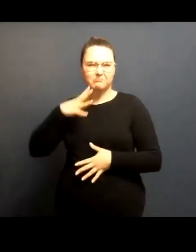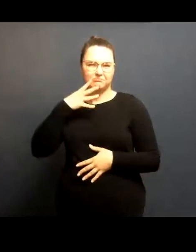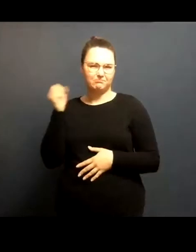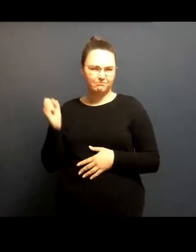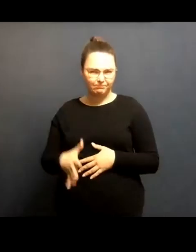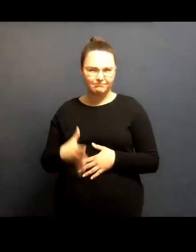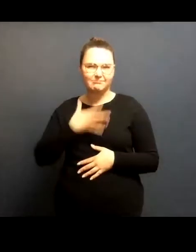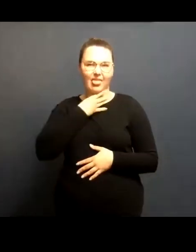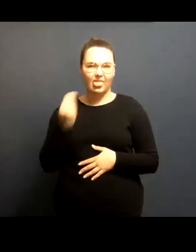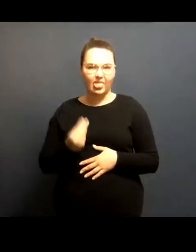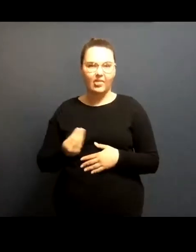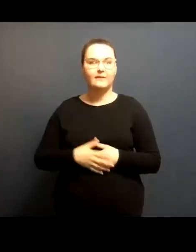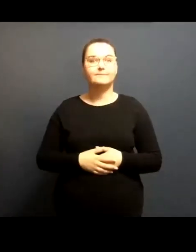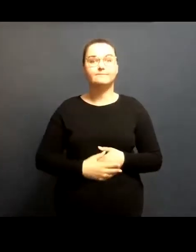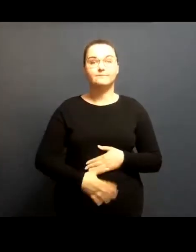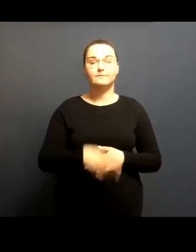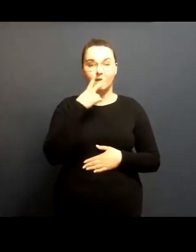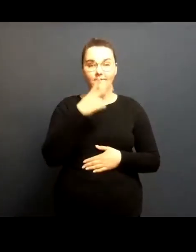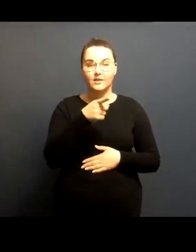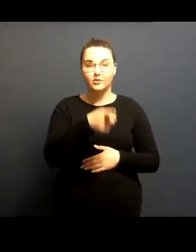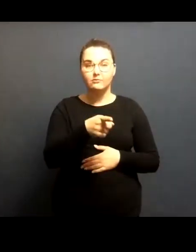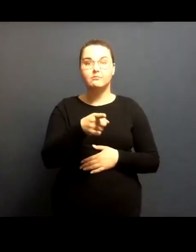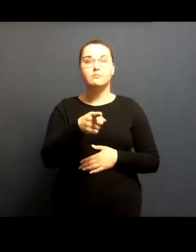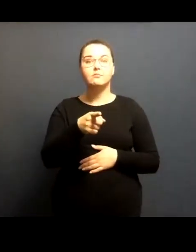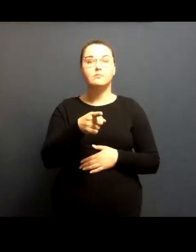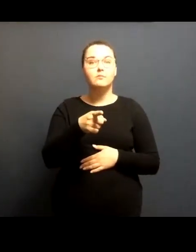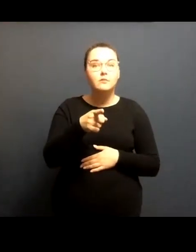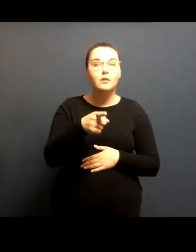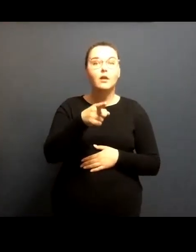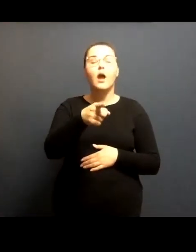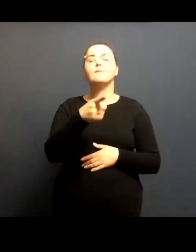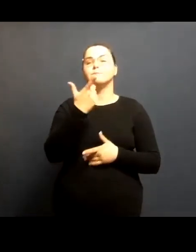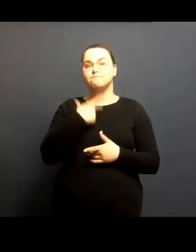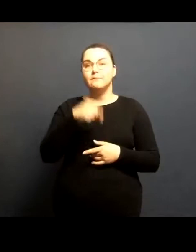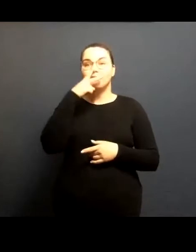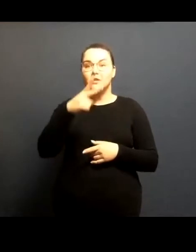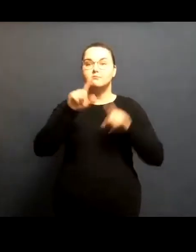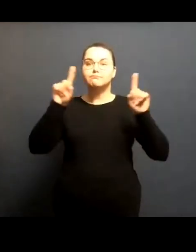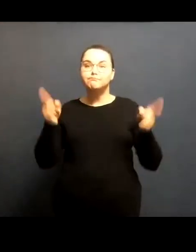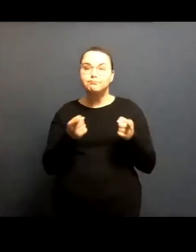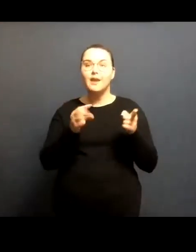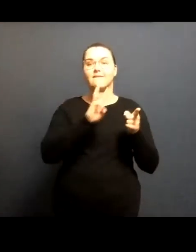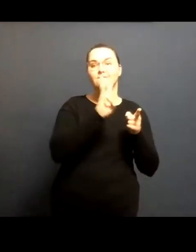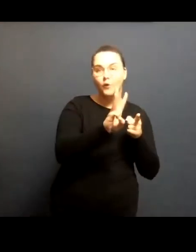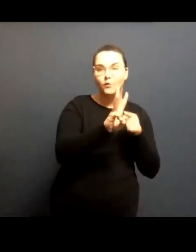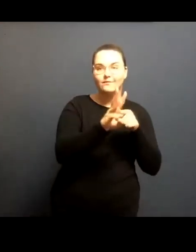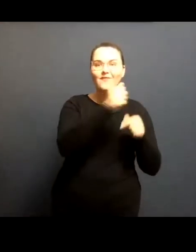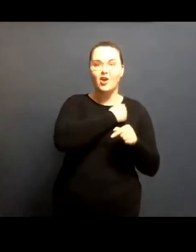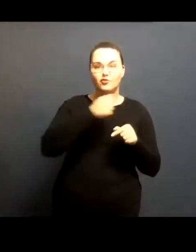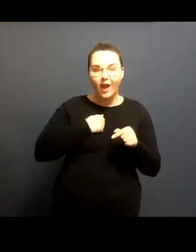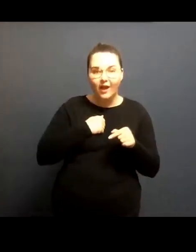pierwszą literę z nazwy miasta, numer wywiadu i płeć i wiek na końcu.